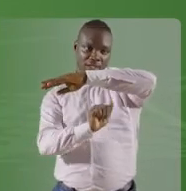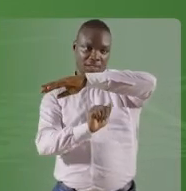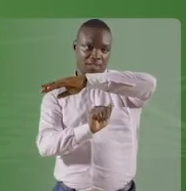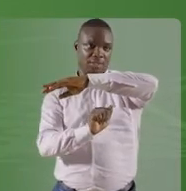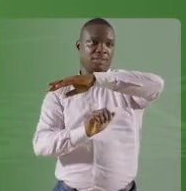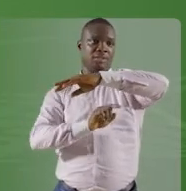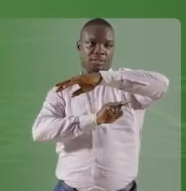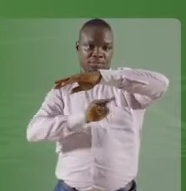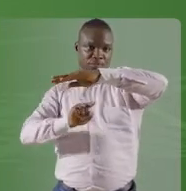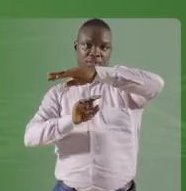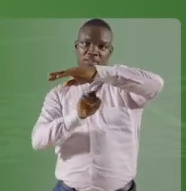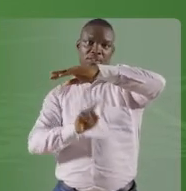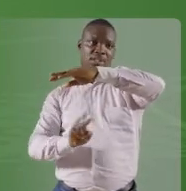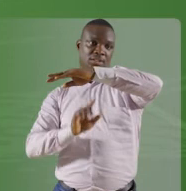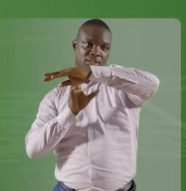sur